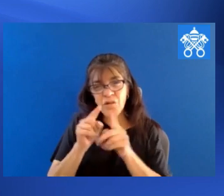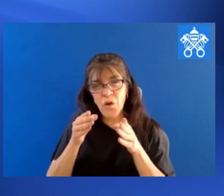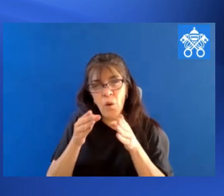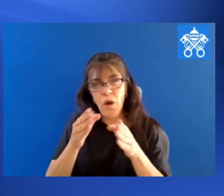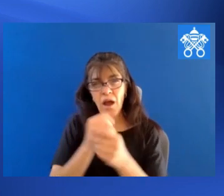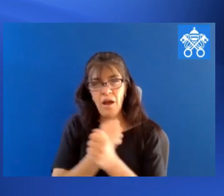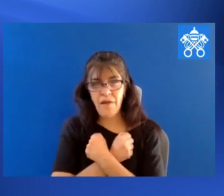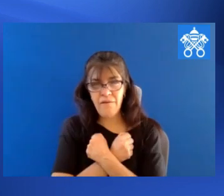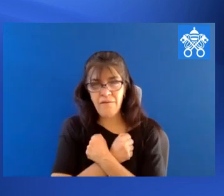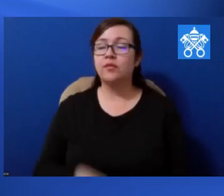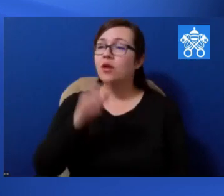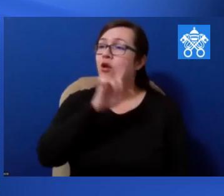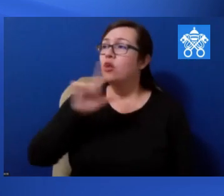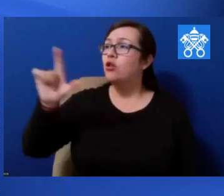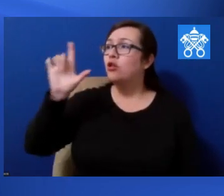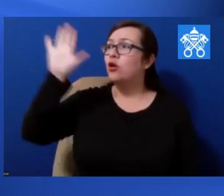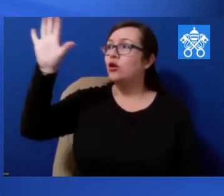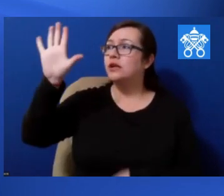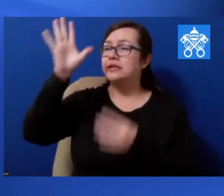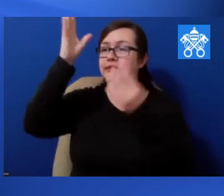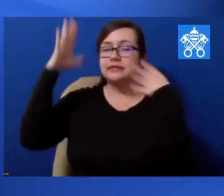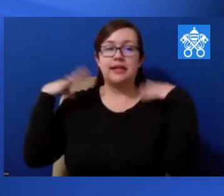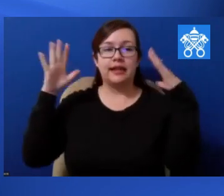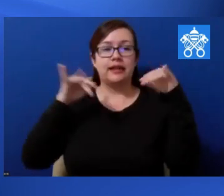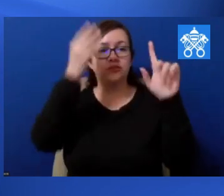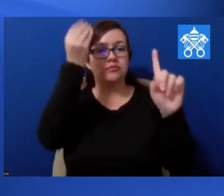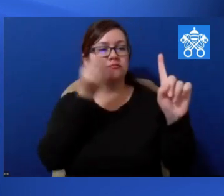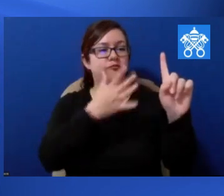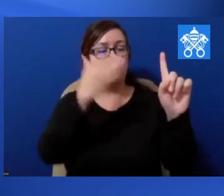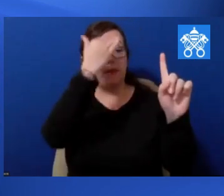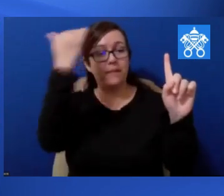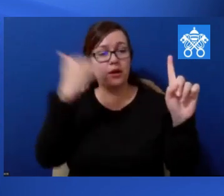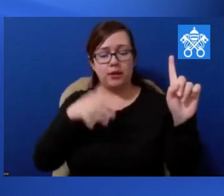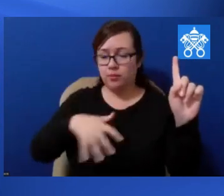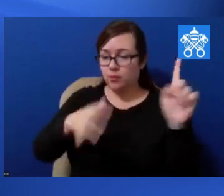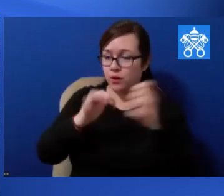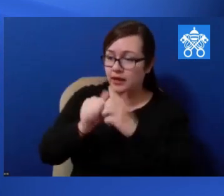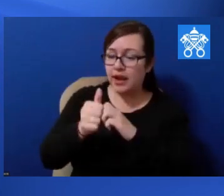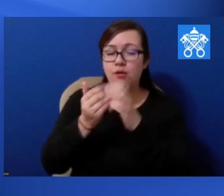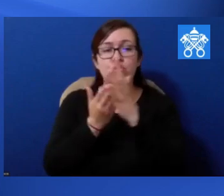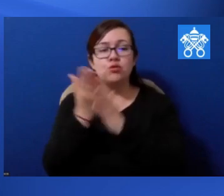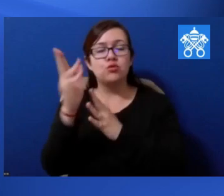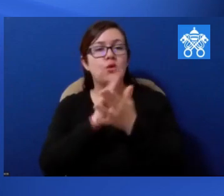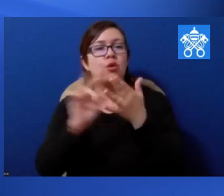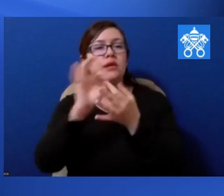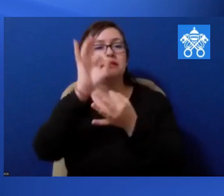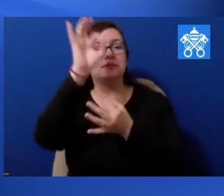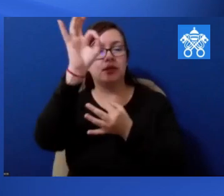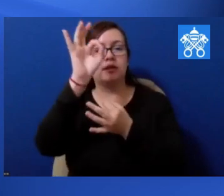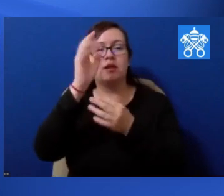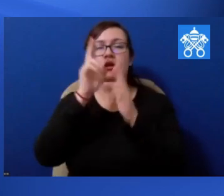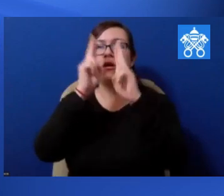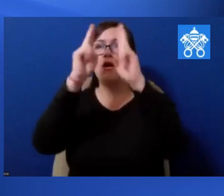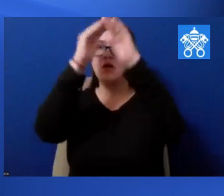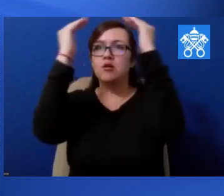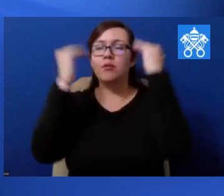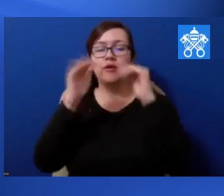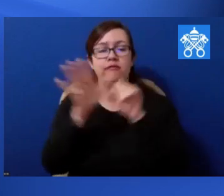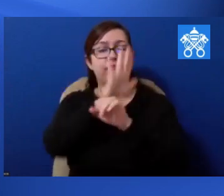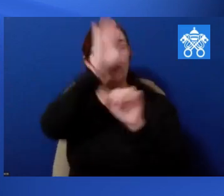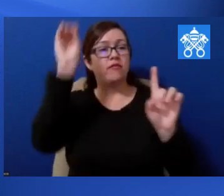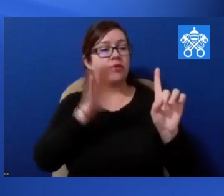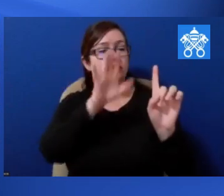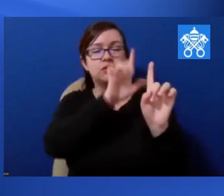love. Et concepit de Spiritu Sancto. Ave Maria, gratia plena, Dominus tecum, benedicta